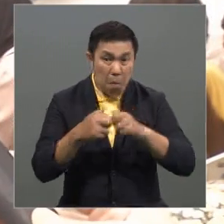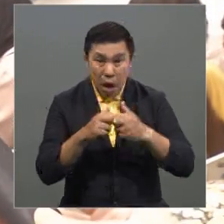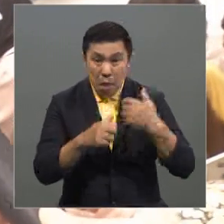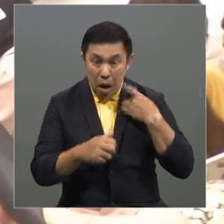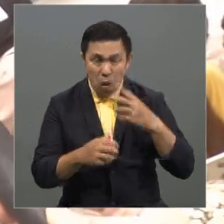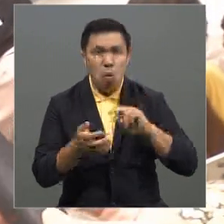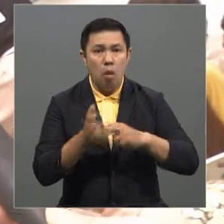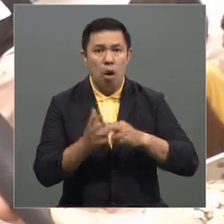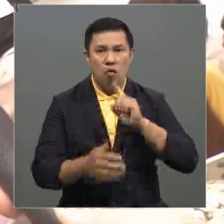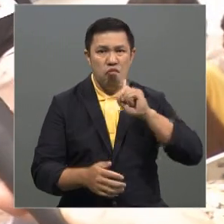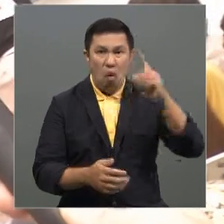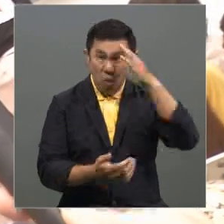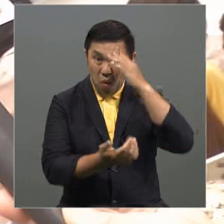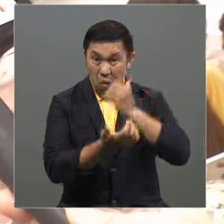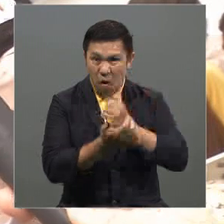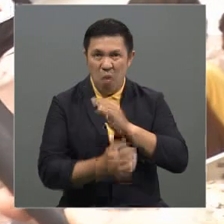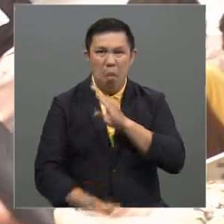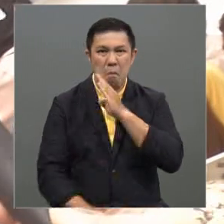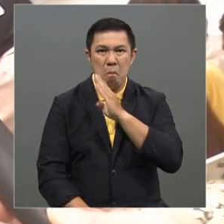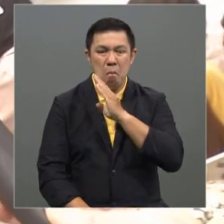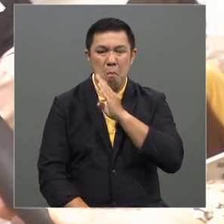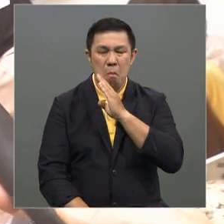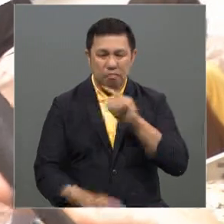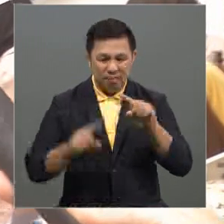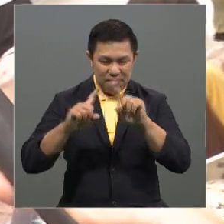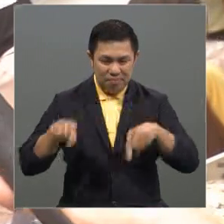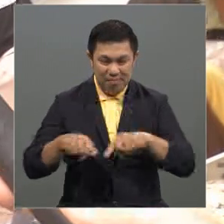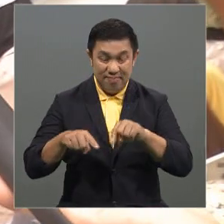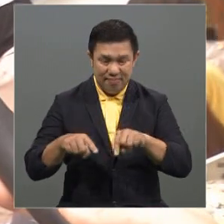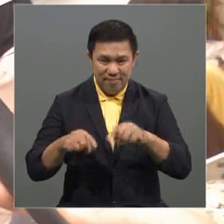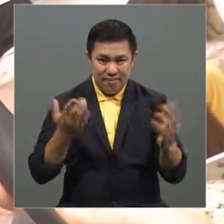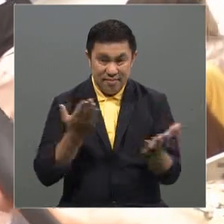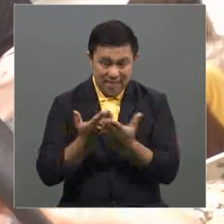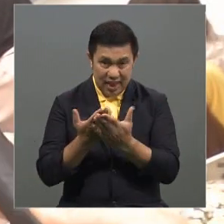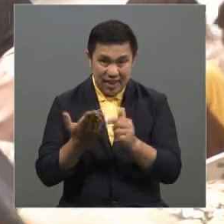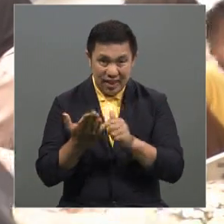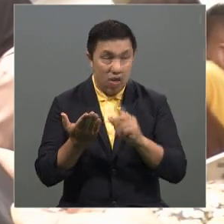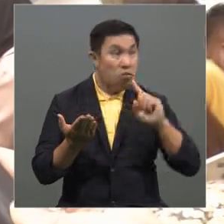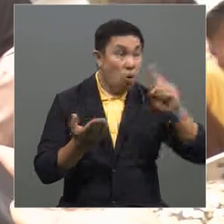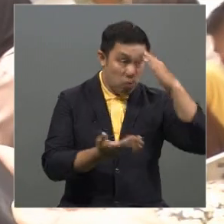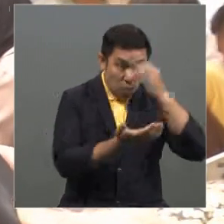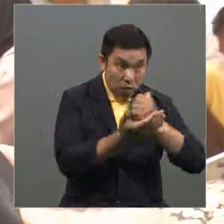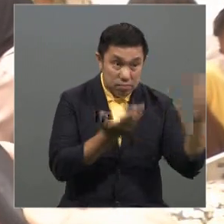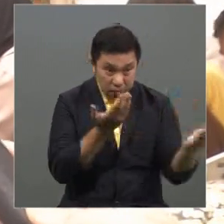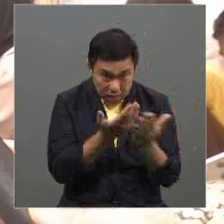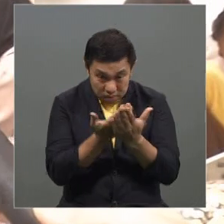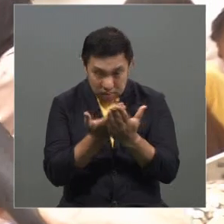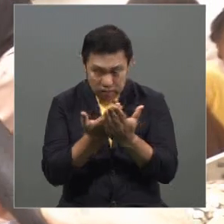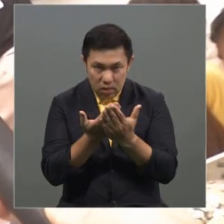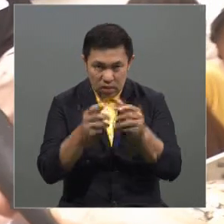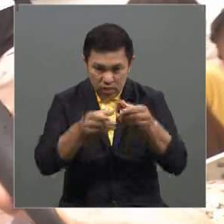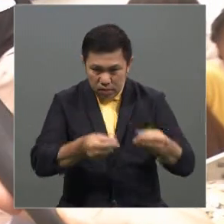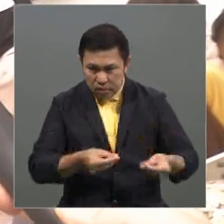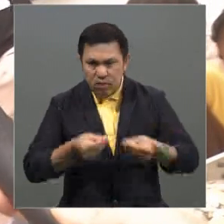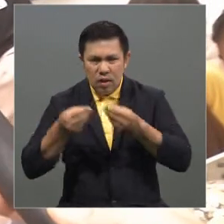ถือว่าคุณแจ้งความเท็จต่อเจ้าพนักงานนะครับหนังสือตัวนี้ก็ประกอบกับหนังสือของแจ้งความของสน.เนี่ยก็จะส่งไป